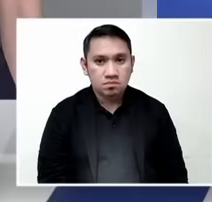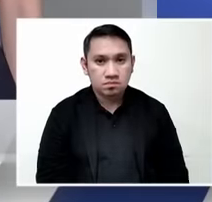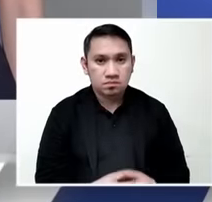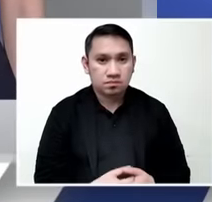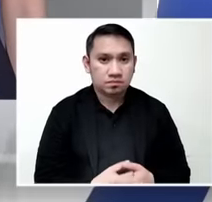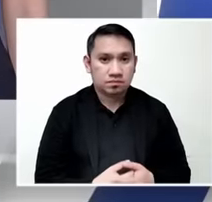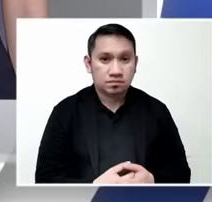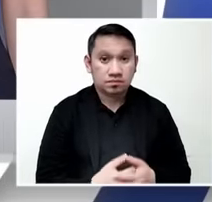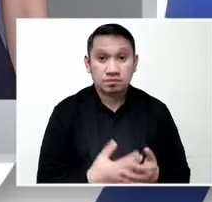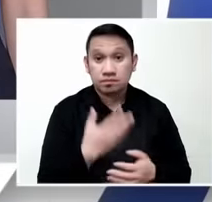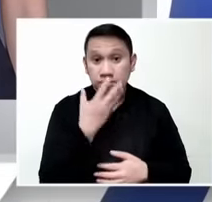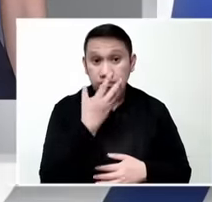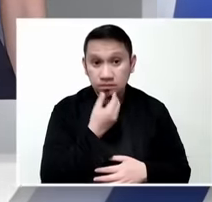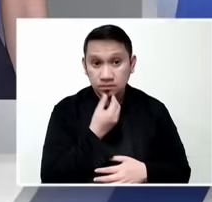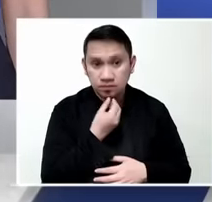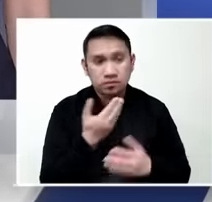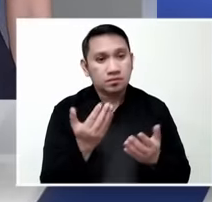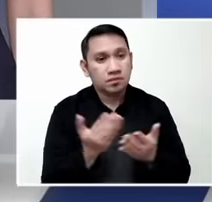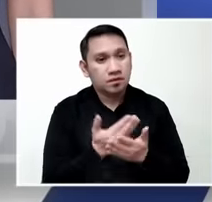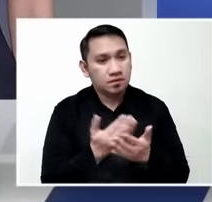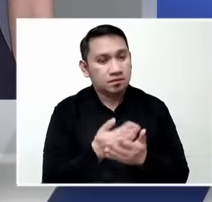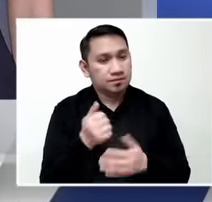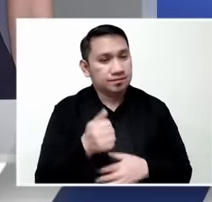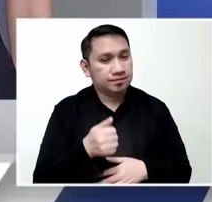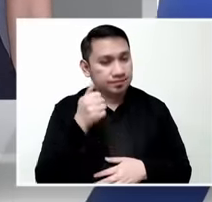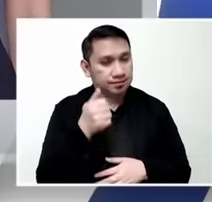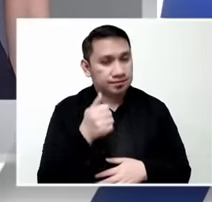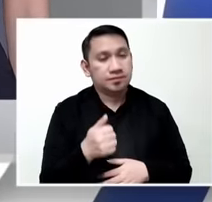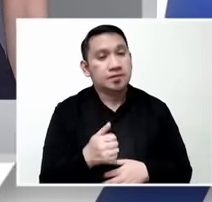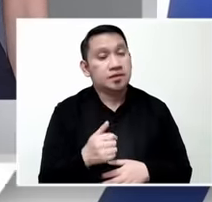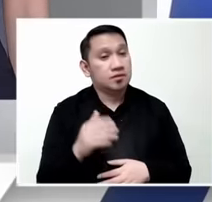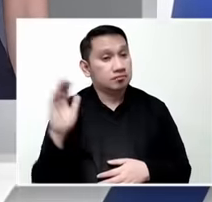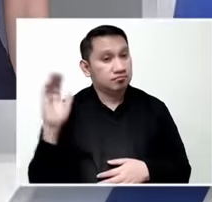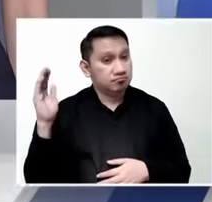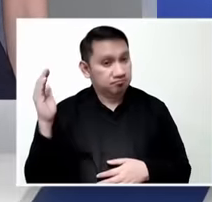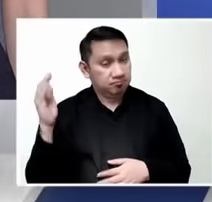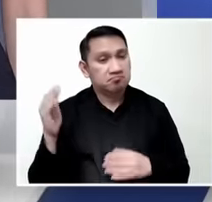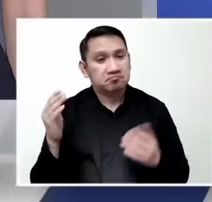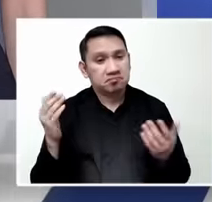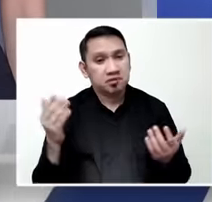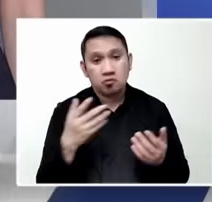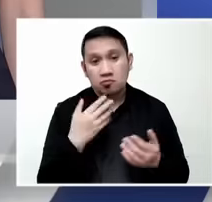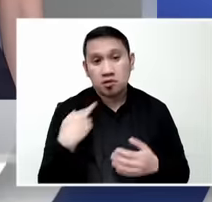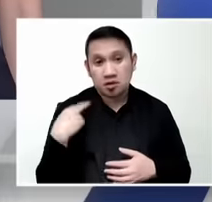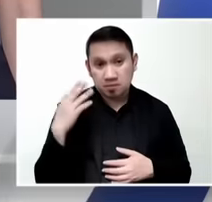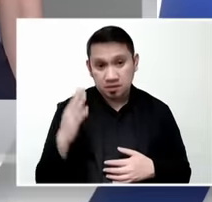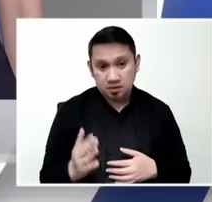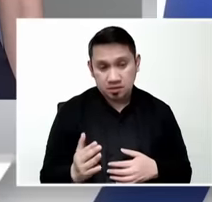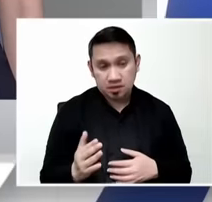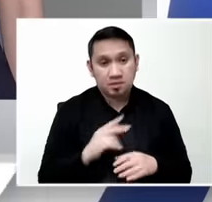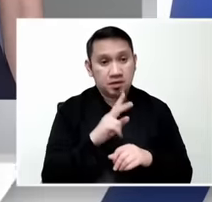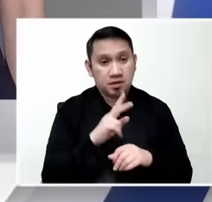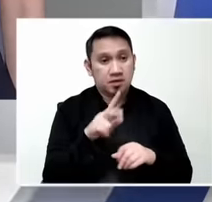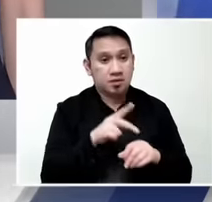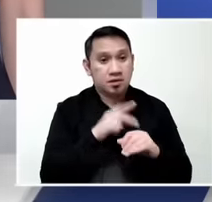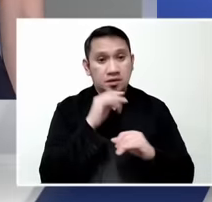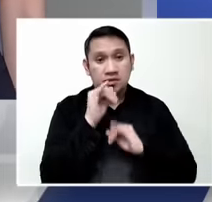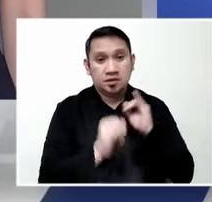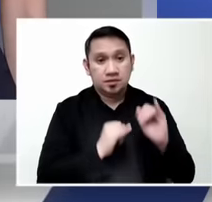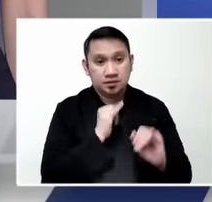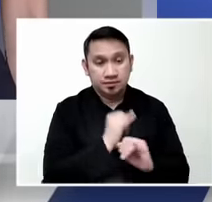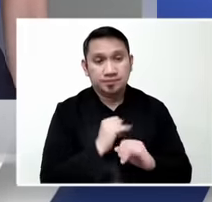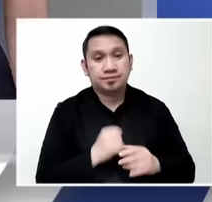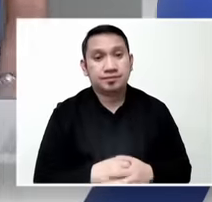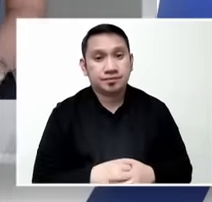Gretchen, sino ang mga bagong nagwagi sa beauty pageants na inaasahang maging kinatawan ng Pilipinas sa international stage? Ate